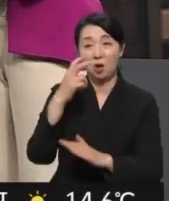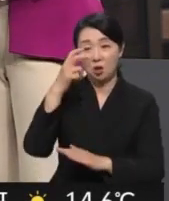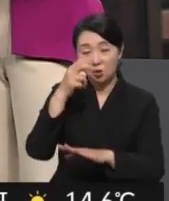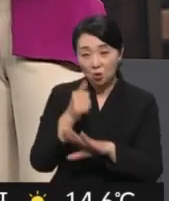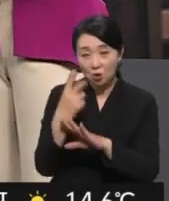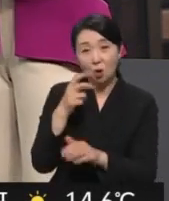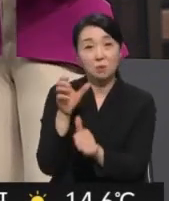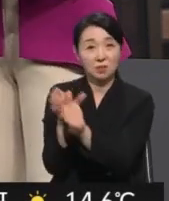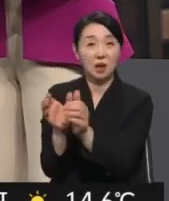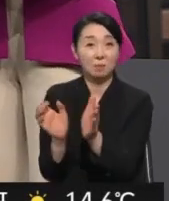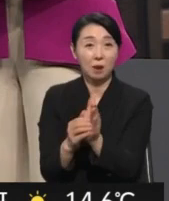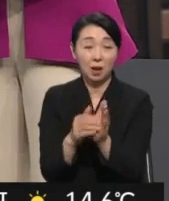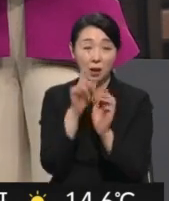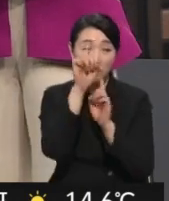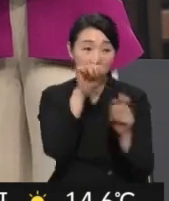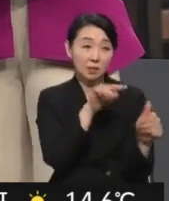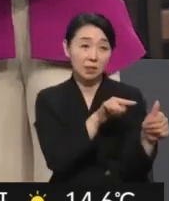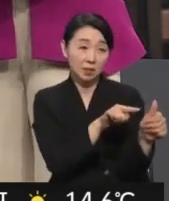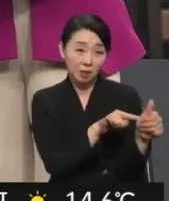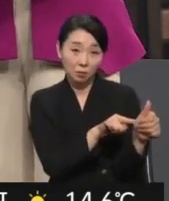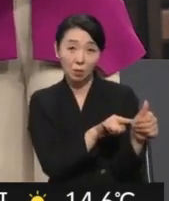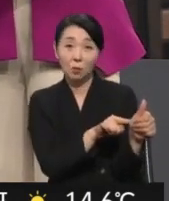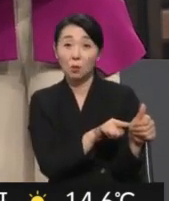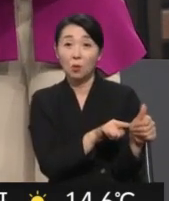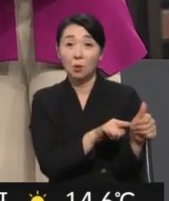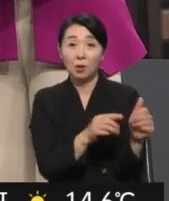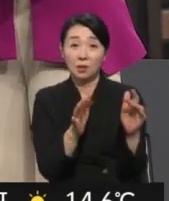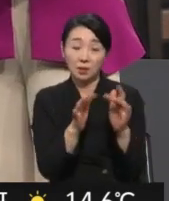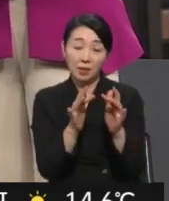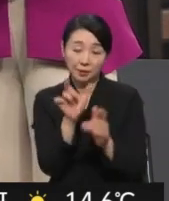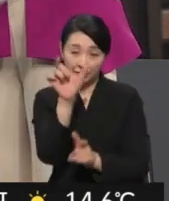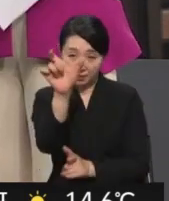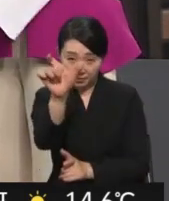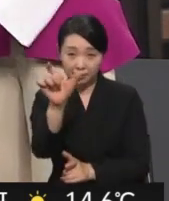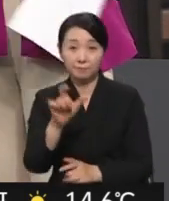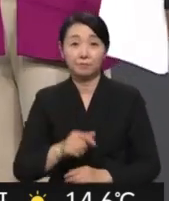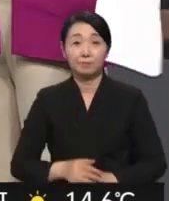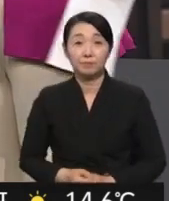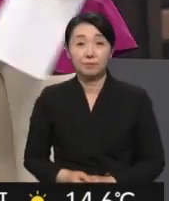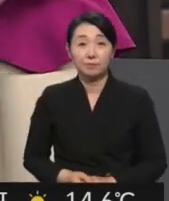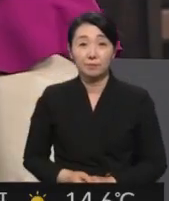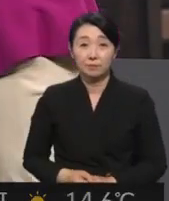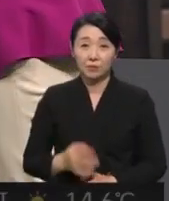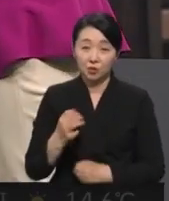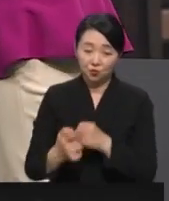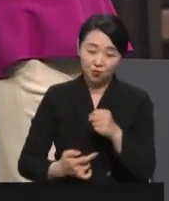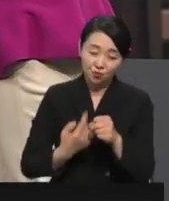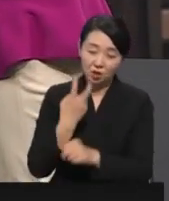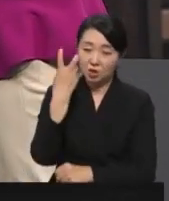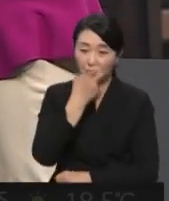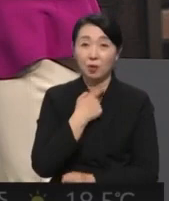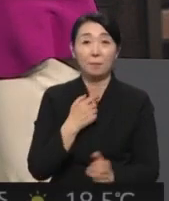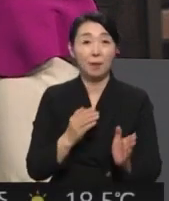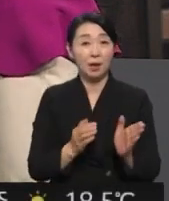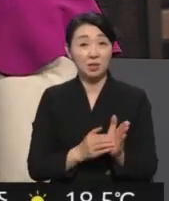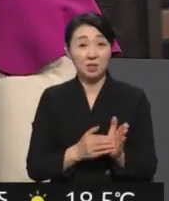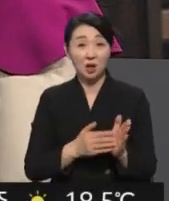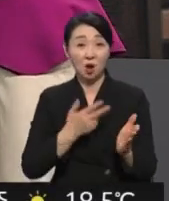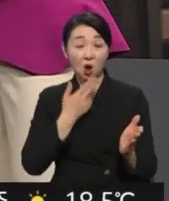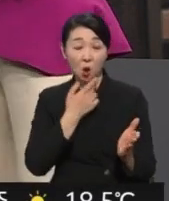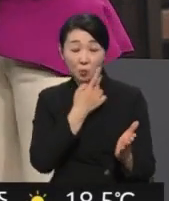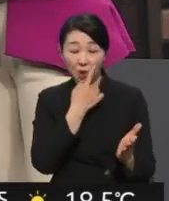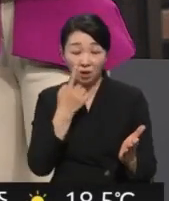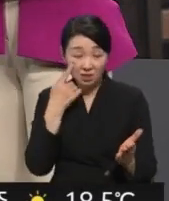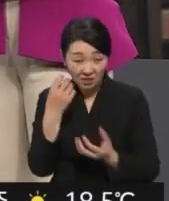설명이었습니다. 이재명 대표는 이와 관련해서 온라인에 글을 한 편 공유를 했는데요. 수년간 수사를 했는데 없던